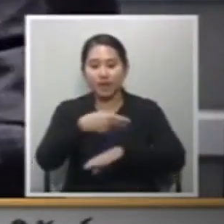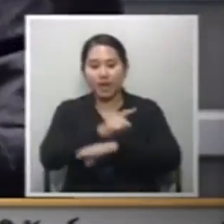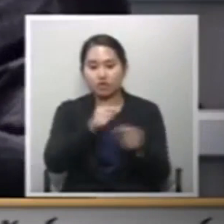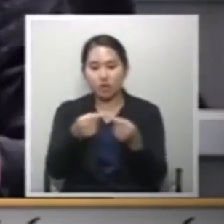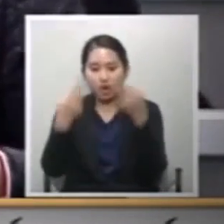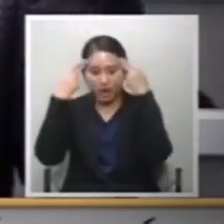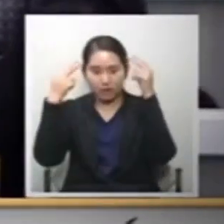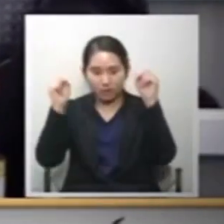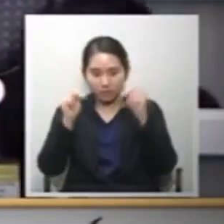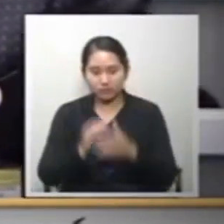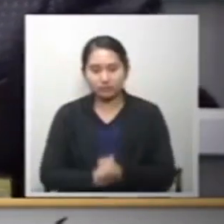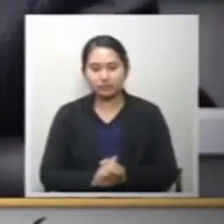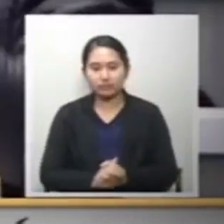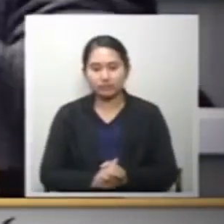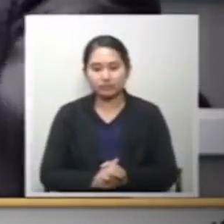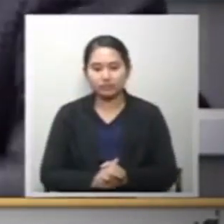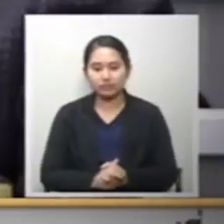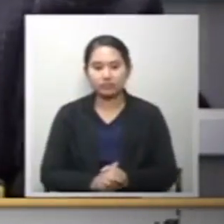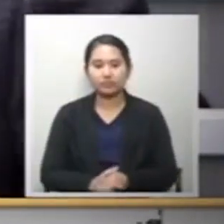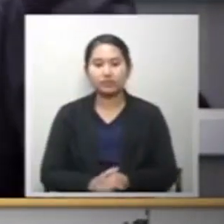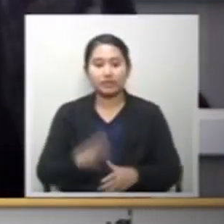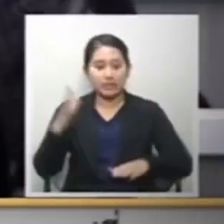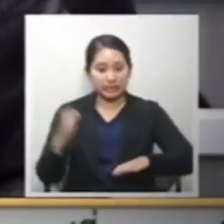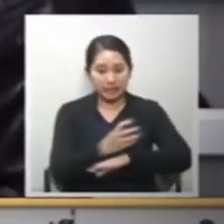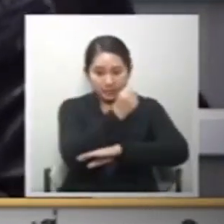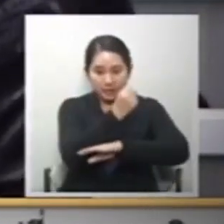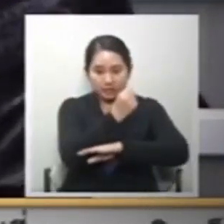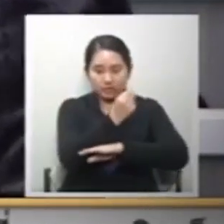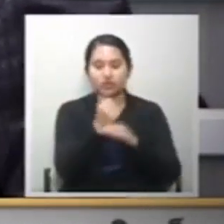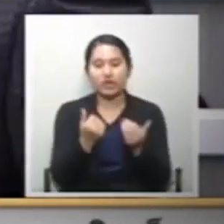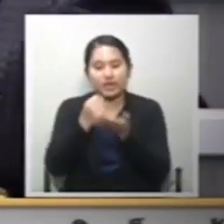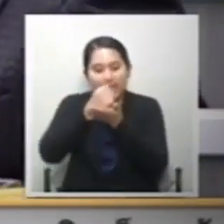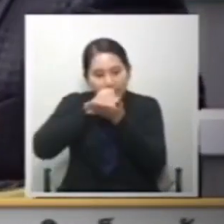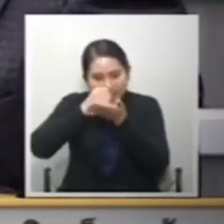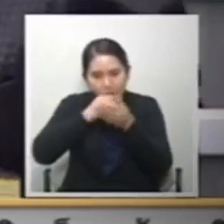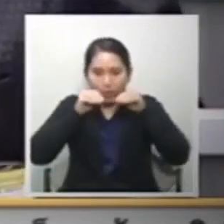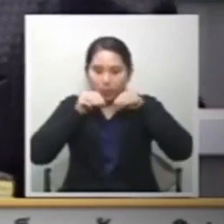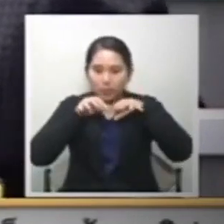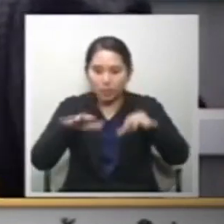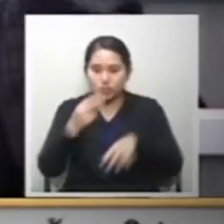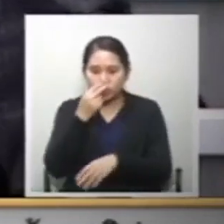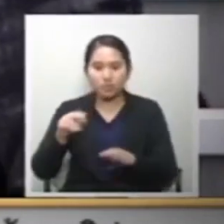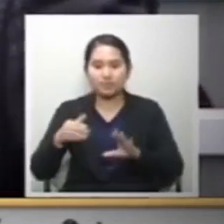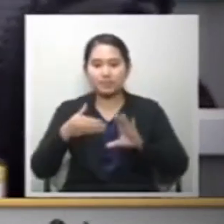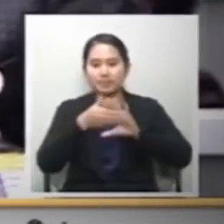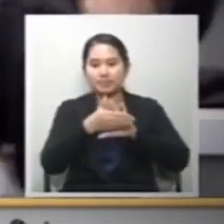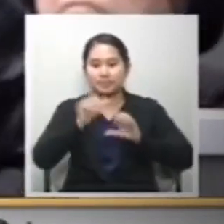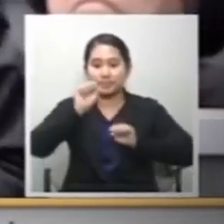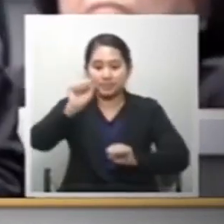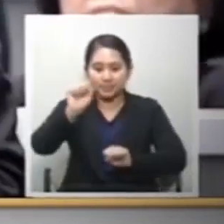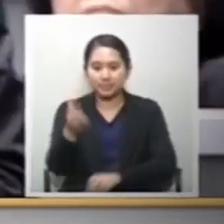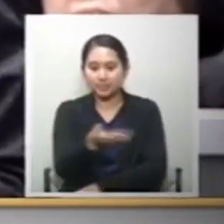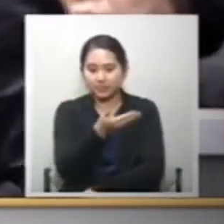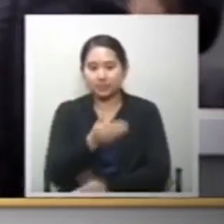ยตั้งแต่ยึดอำนาจมาเนี่ยยาเสพติดระบาดหนักสุดท่านดูนะครับดูป้ายนี้นะครับยาเสพ